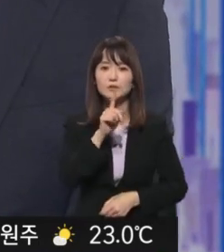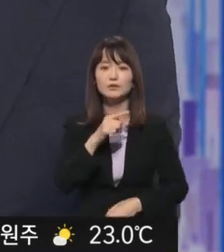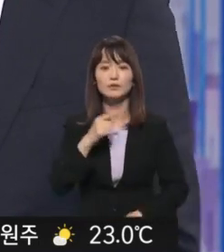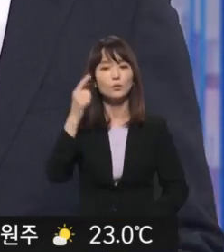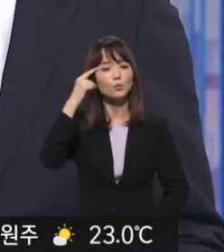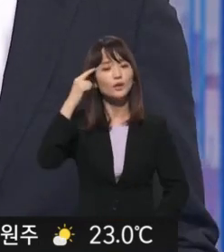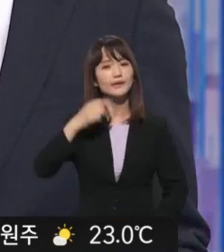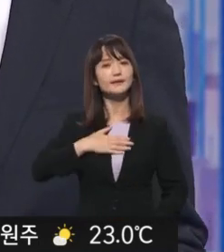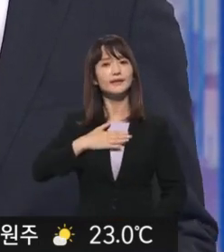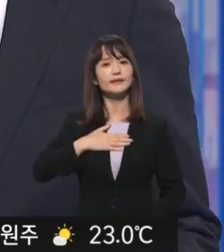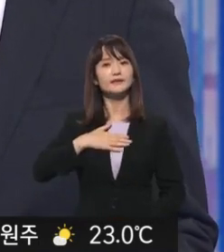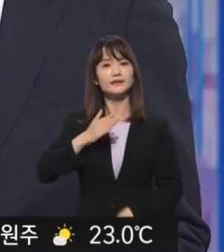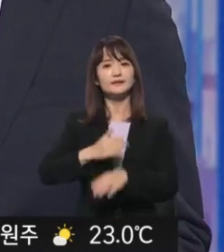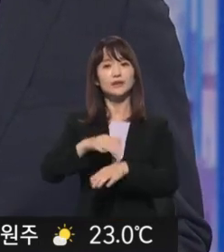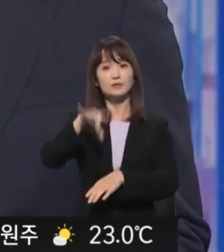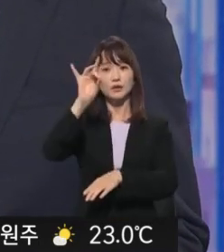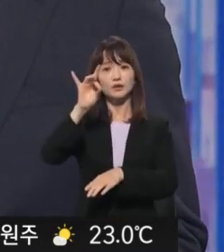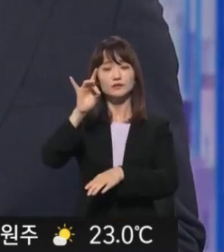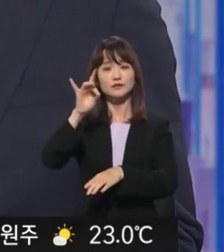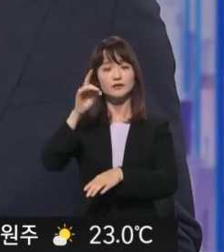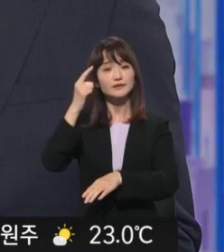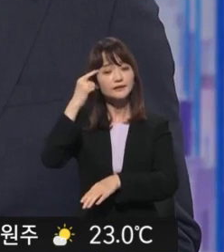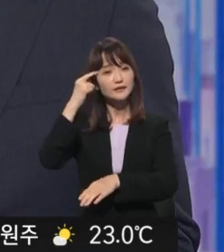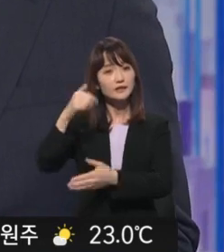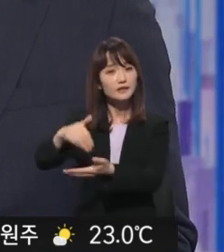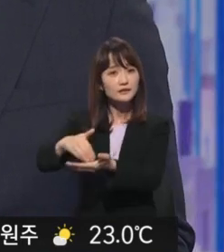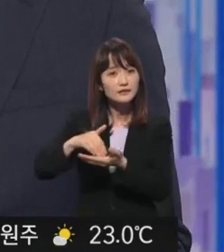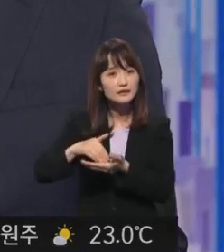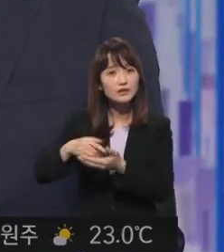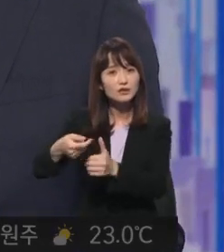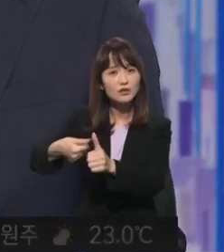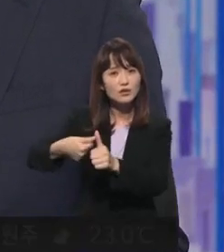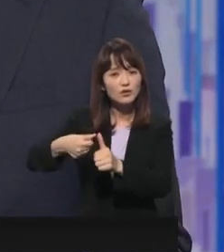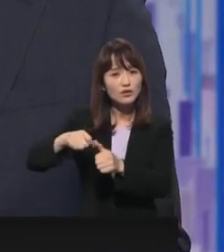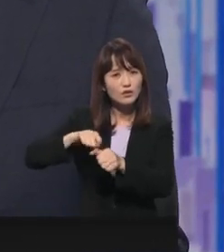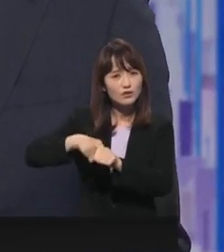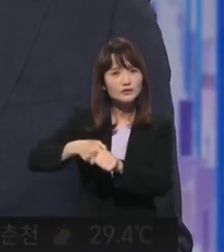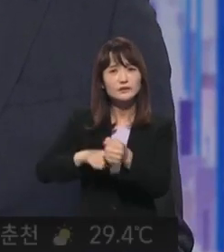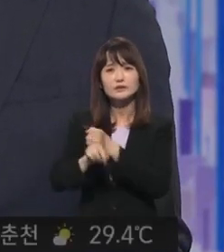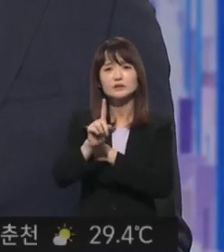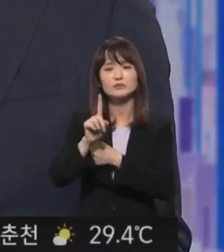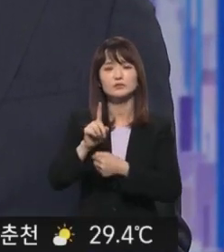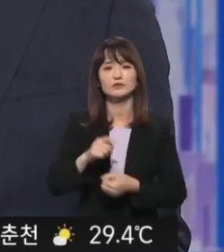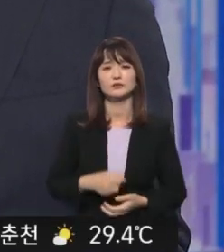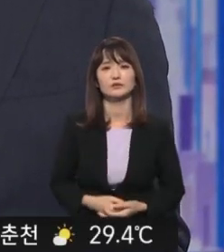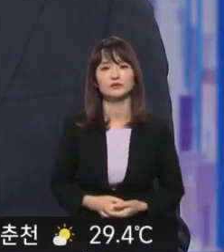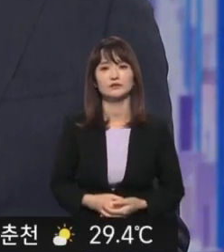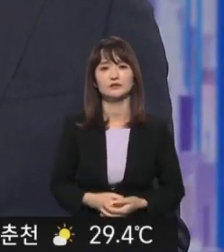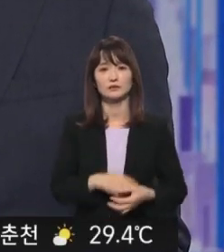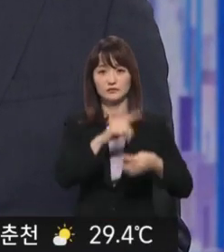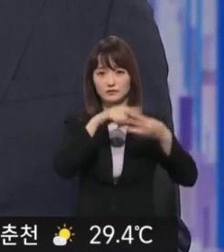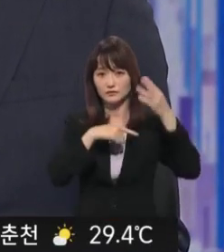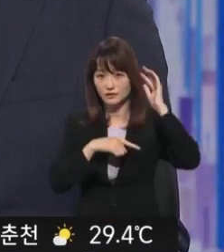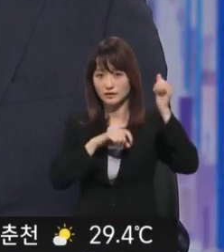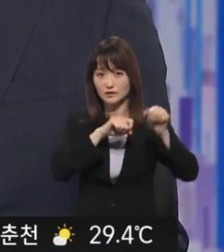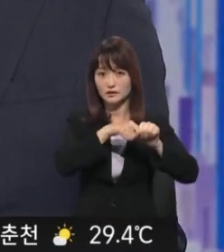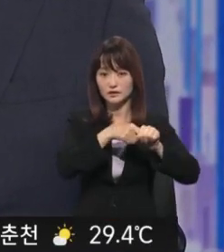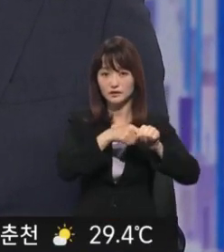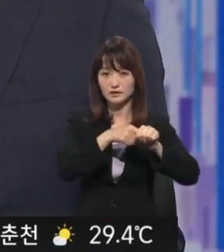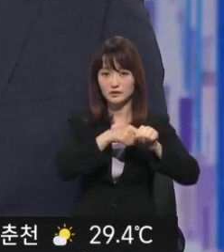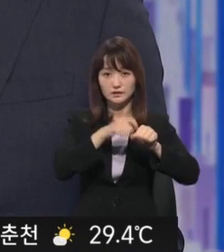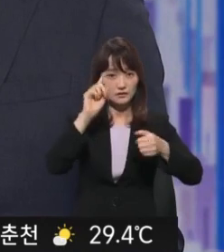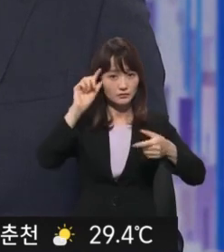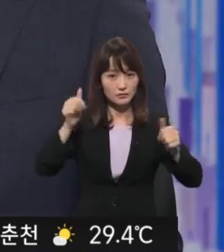나한테 만선 당 호사를 강요 하랴 억울하다 일어 입장을 보여주고 있는데 말한 것처럼 윤 대통령이 징계 가처분 않 거에요